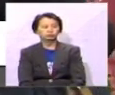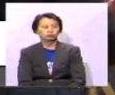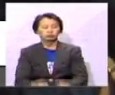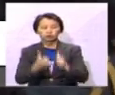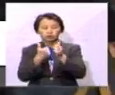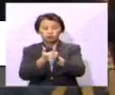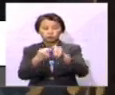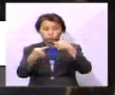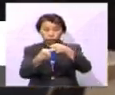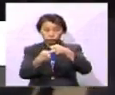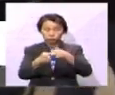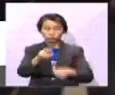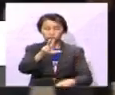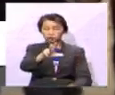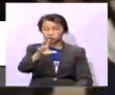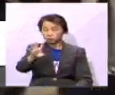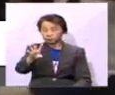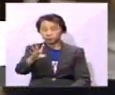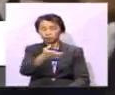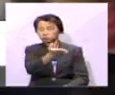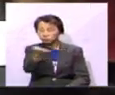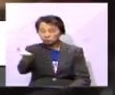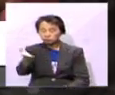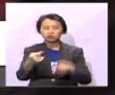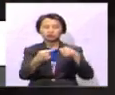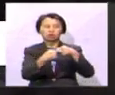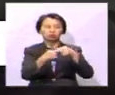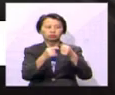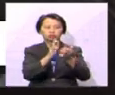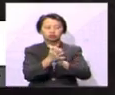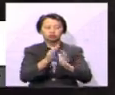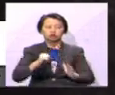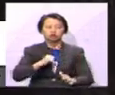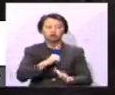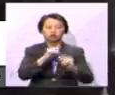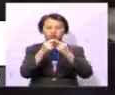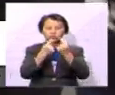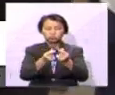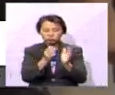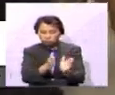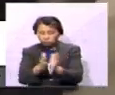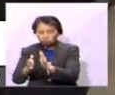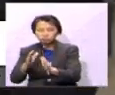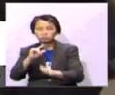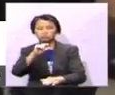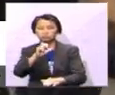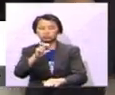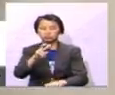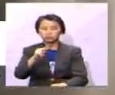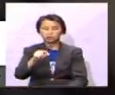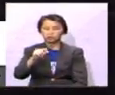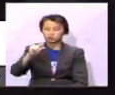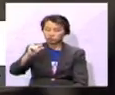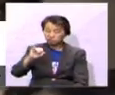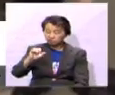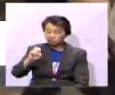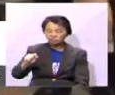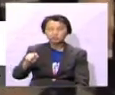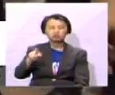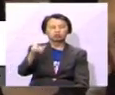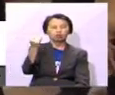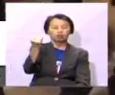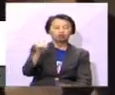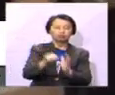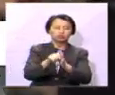Mengikut pertuduhan, seramai 34 daripada mereka didakwa menjadi ahli kumpulan jenayah terancang geng Jin Jitong. Mereka didakwa